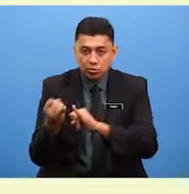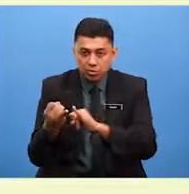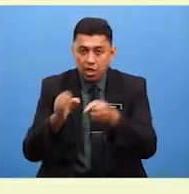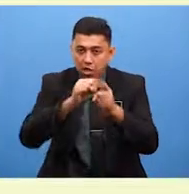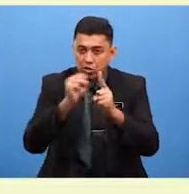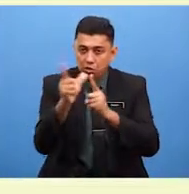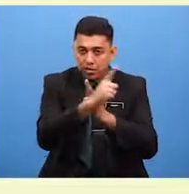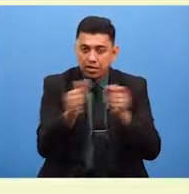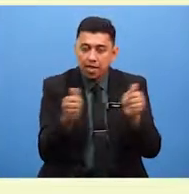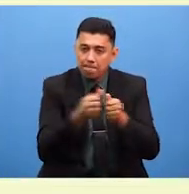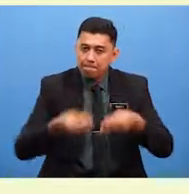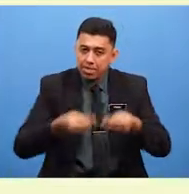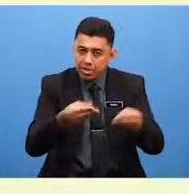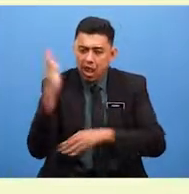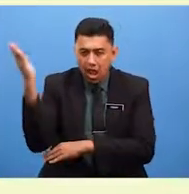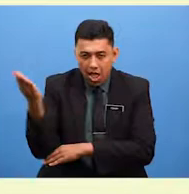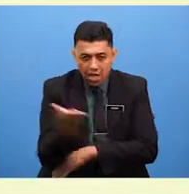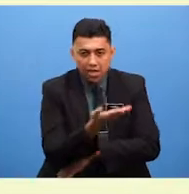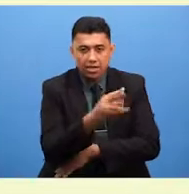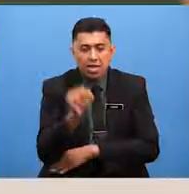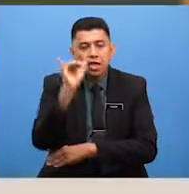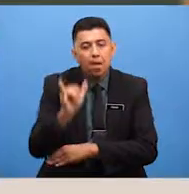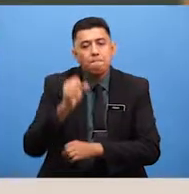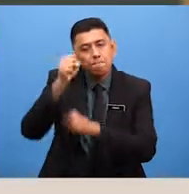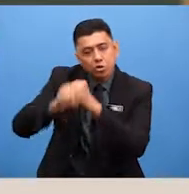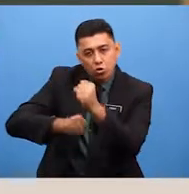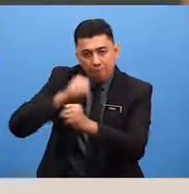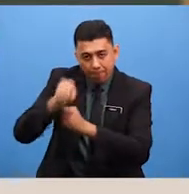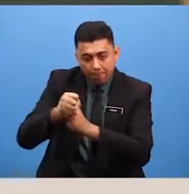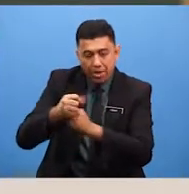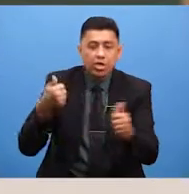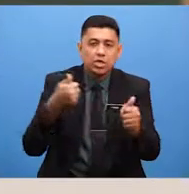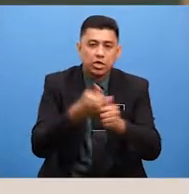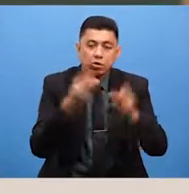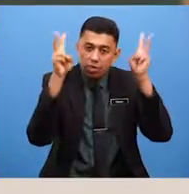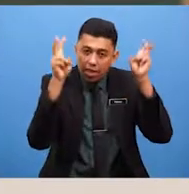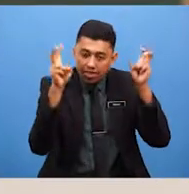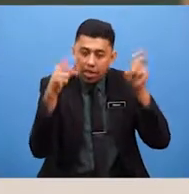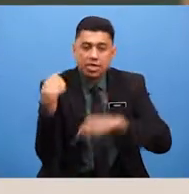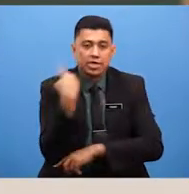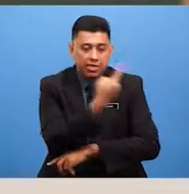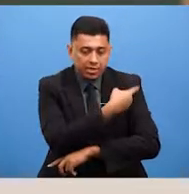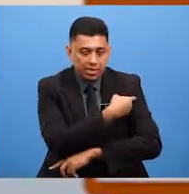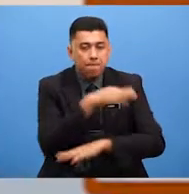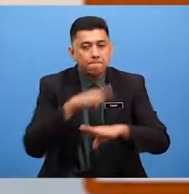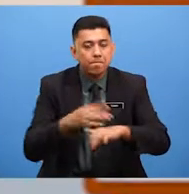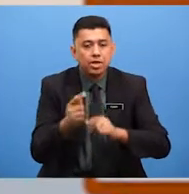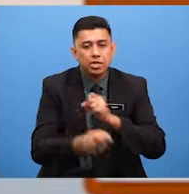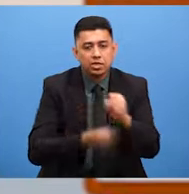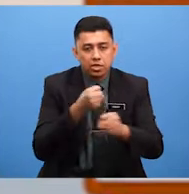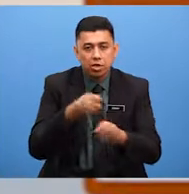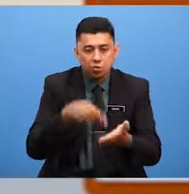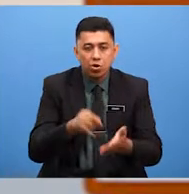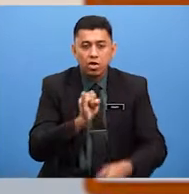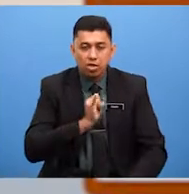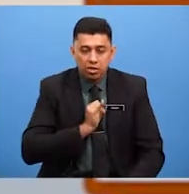memberi layanan yang bersopan. Kalau ikut tema kita pada tahun ini, iaitu